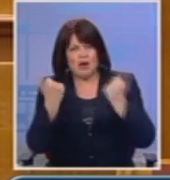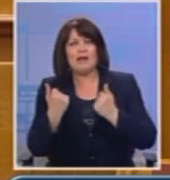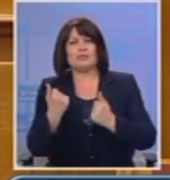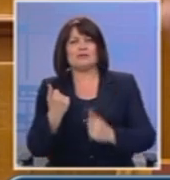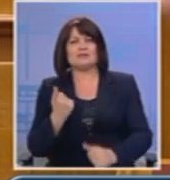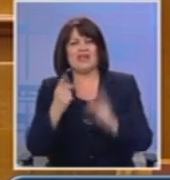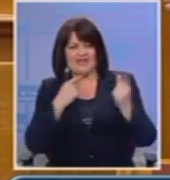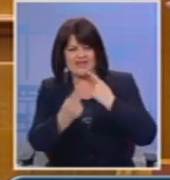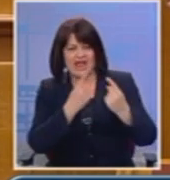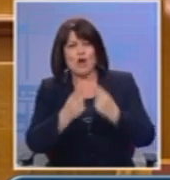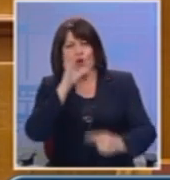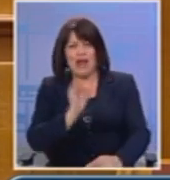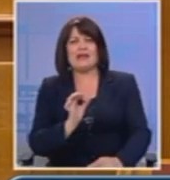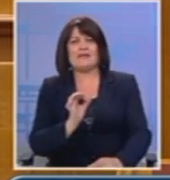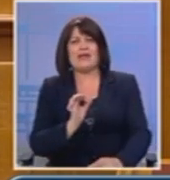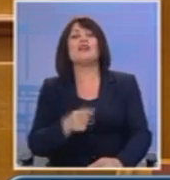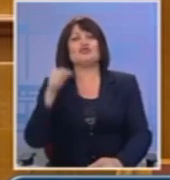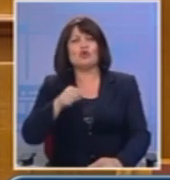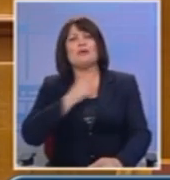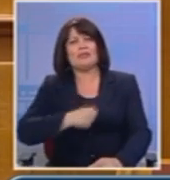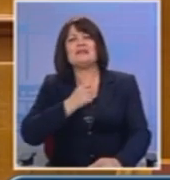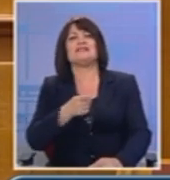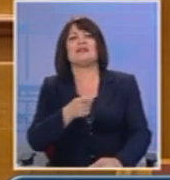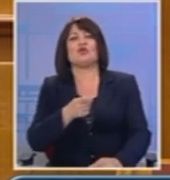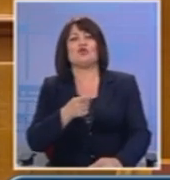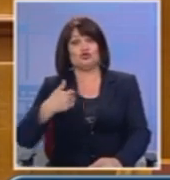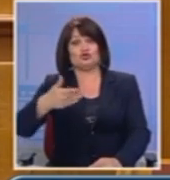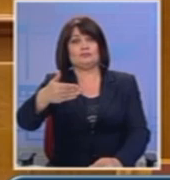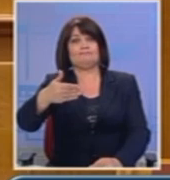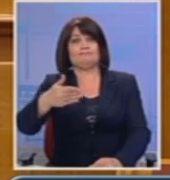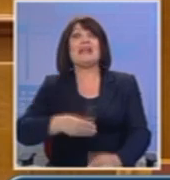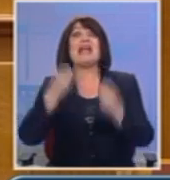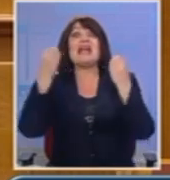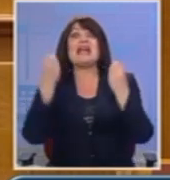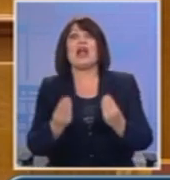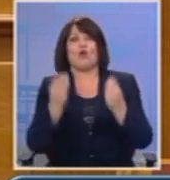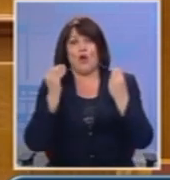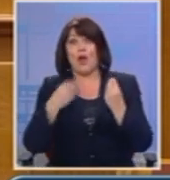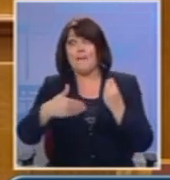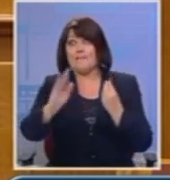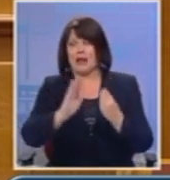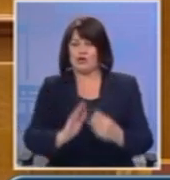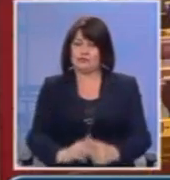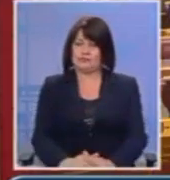διάλογο και την αλήθεια τότε δυστυχώς οι ωνο είναι πολύ κακοί για τη